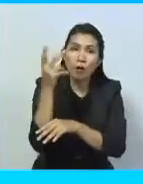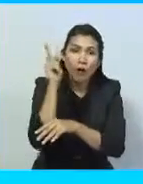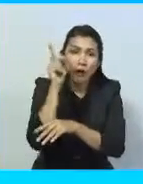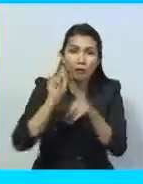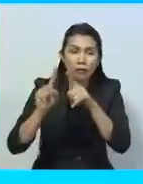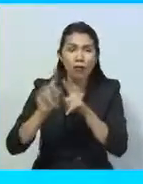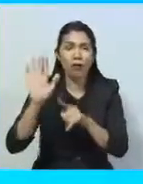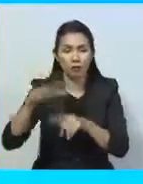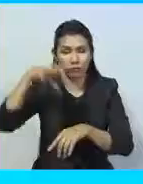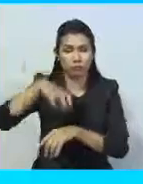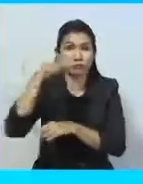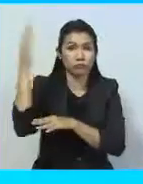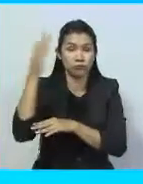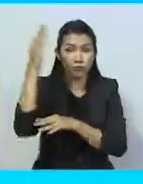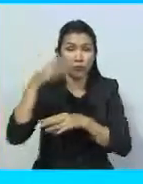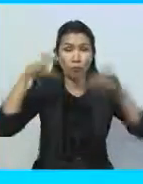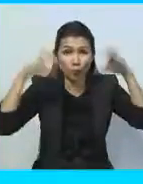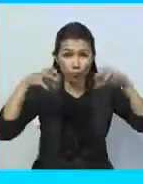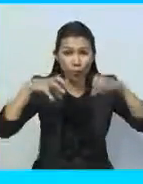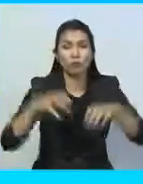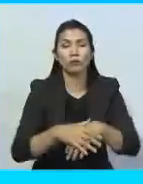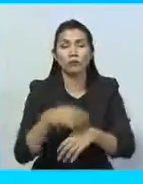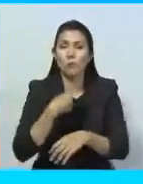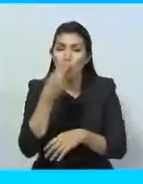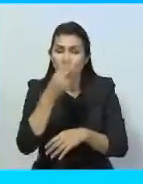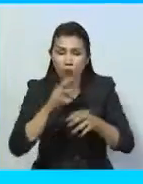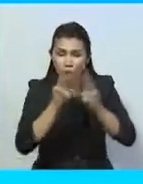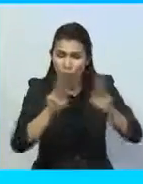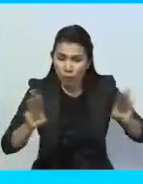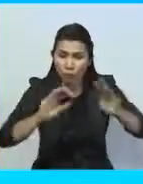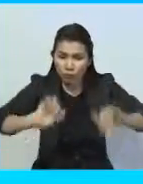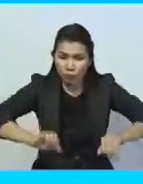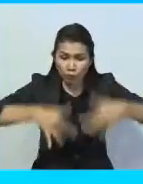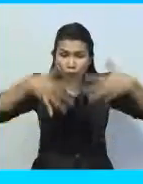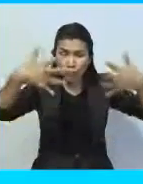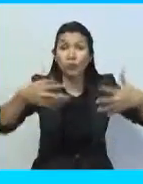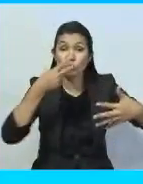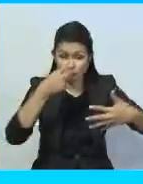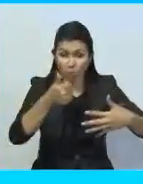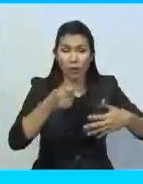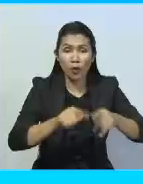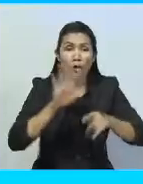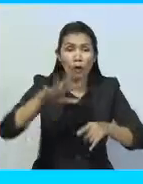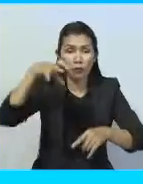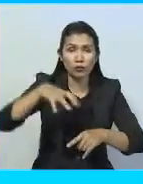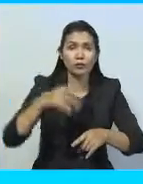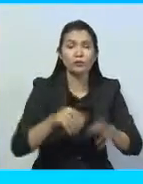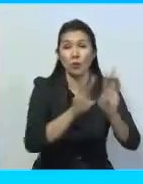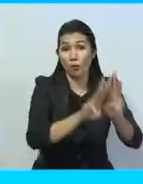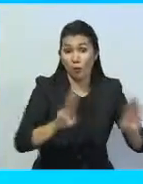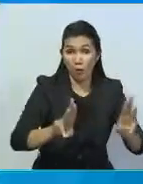ทยาอย่างใกล้ชิดด้วยนะคะสามารถเข้าไปดูข้อมูลต่างๆบนเว็บไซต์ของกรมอุตุนิยมวิทยาได้นะคะ